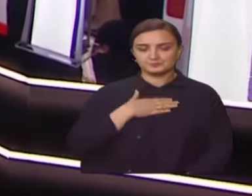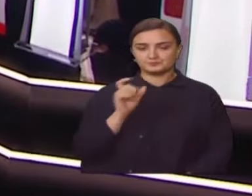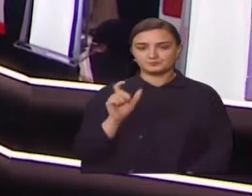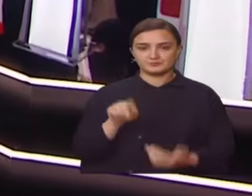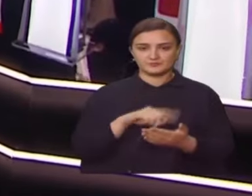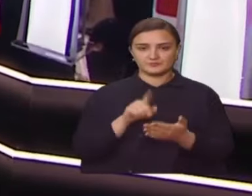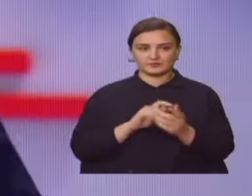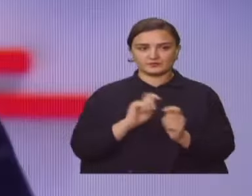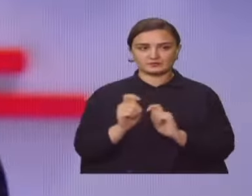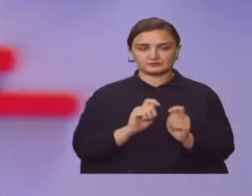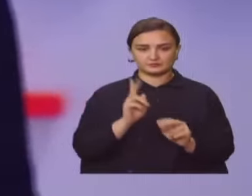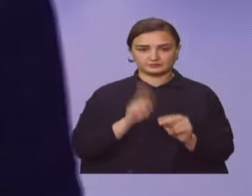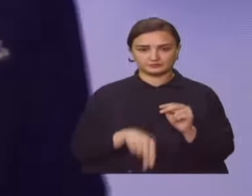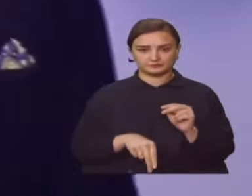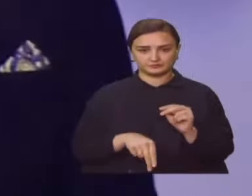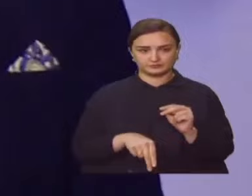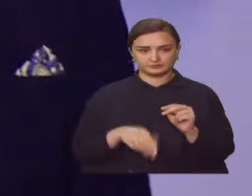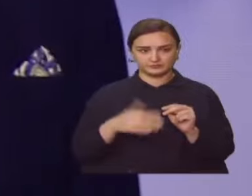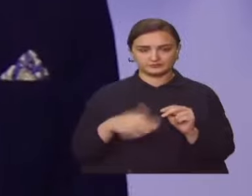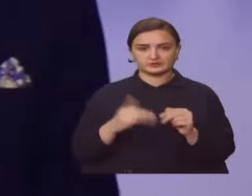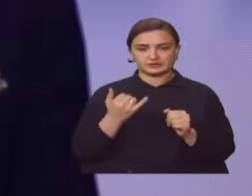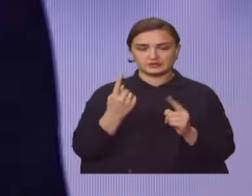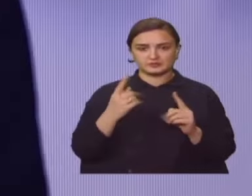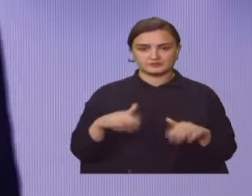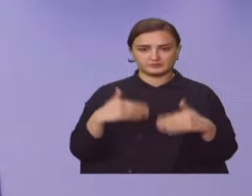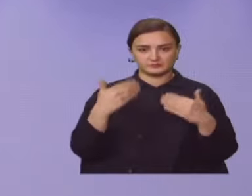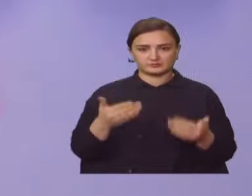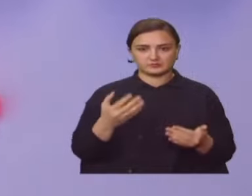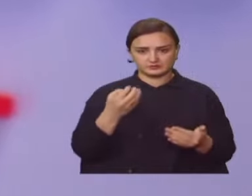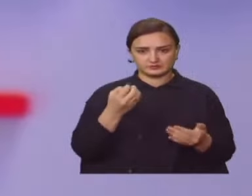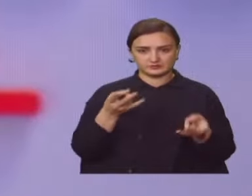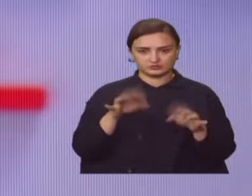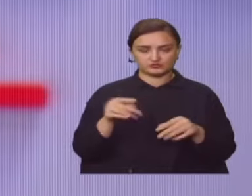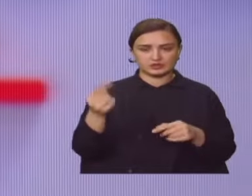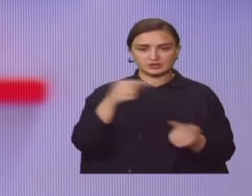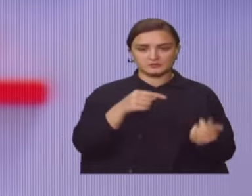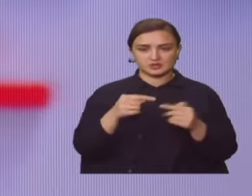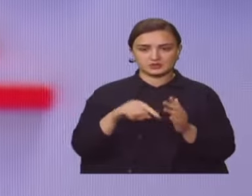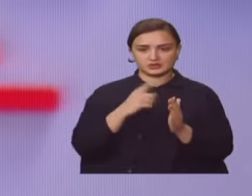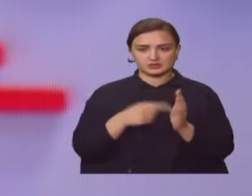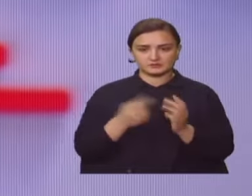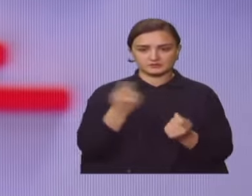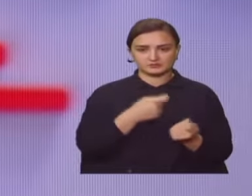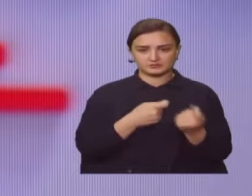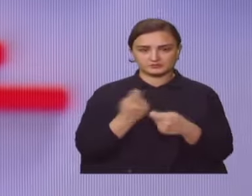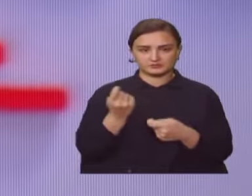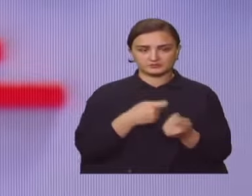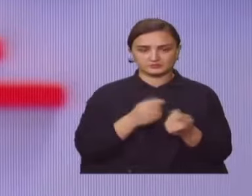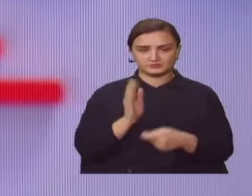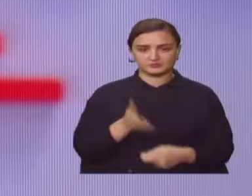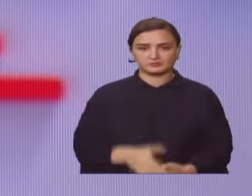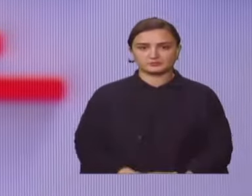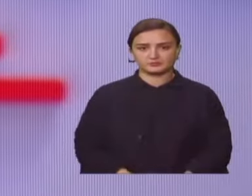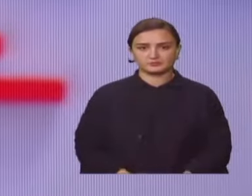კითხვებისა დავასრულეთ. რჩება ერთი რაუნდი, რომელსაც ისე თქვენ გაქვთ შესაძლებლობა კითხვა დაუსვათ თქვენს ოპონენტებს ამ